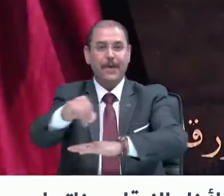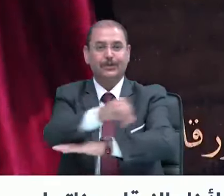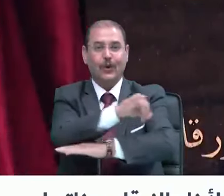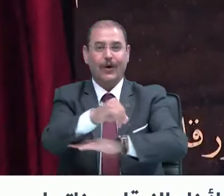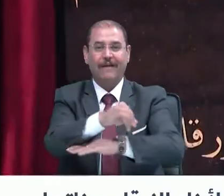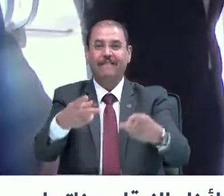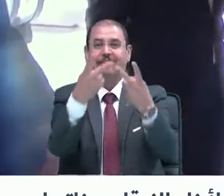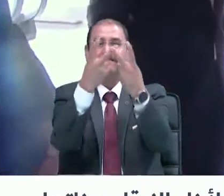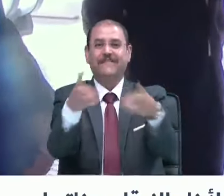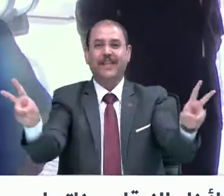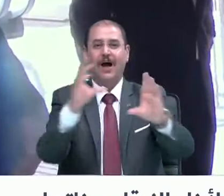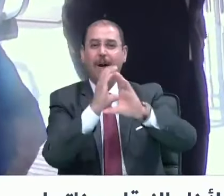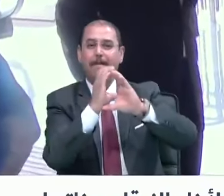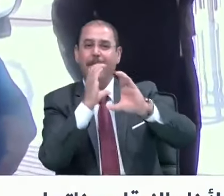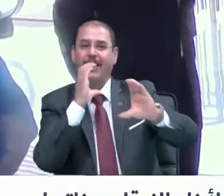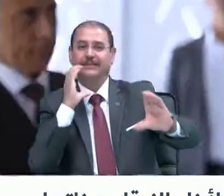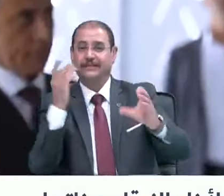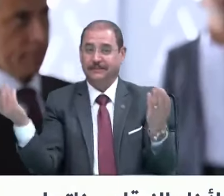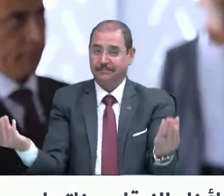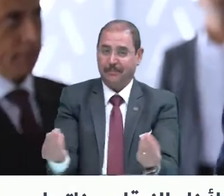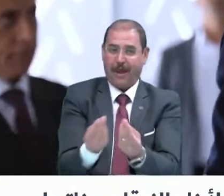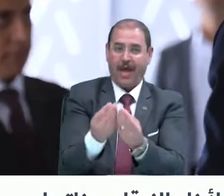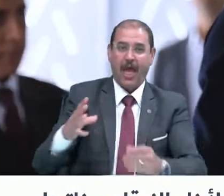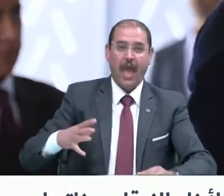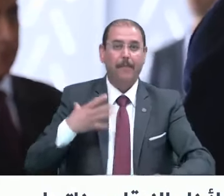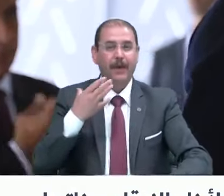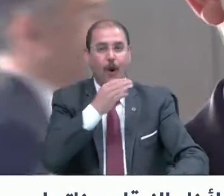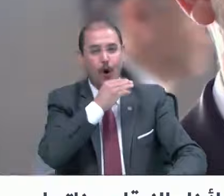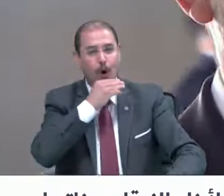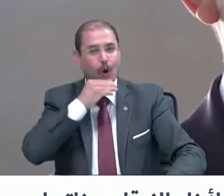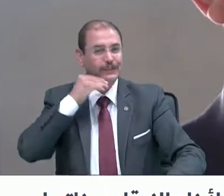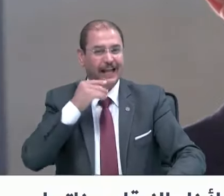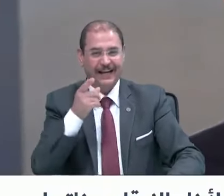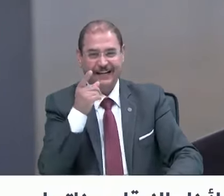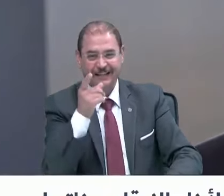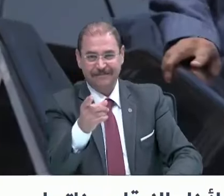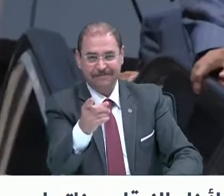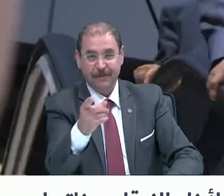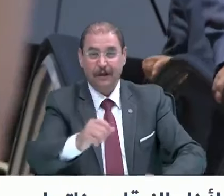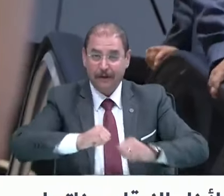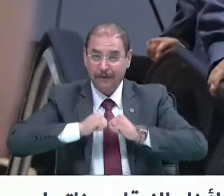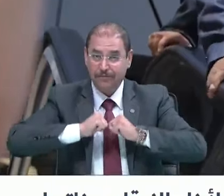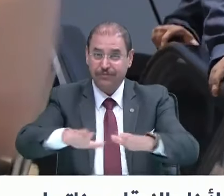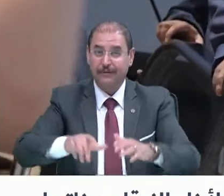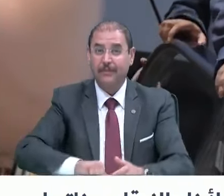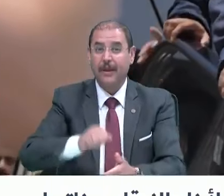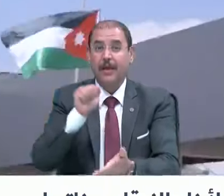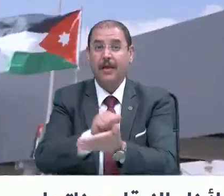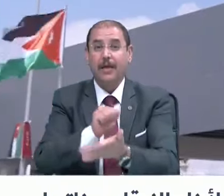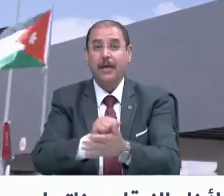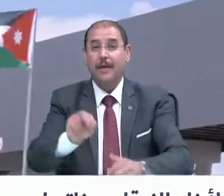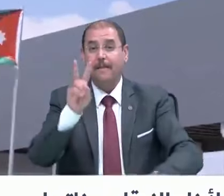محافظة الزرقاء يرافقه سمو الأمير الحسين بن عبد الله الثاني ولي العهد تبلغ كلفته الإجمالية 253